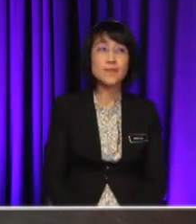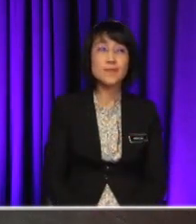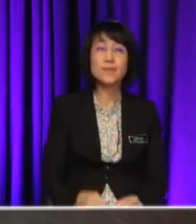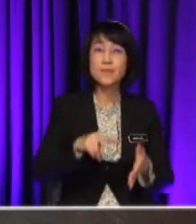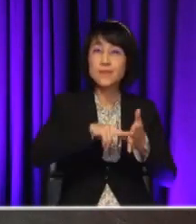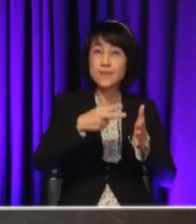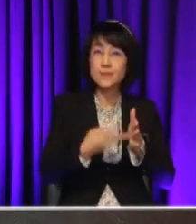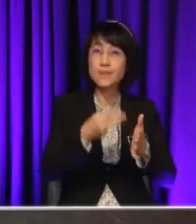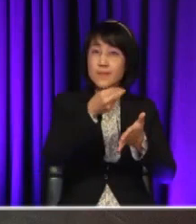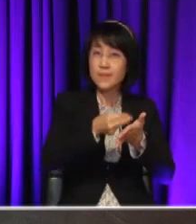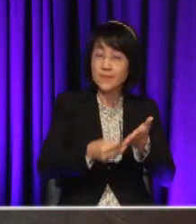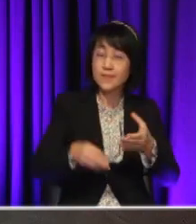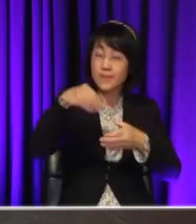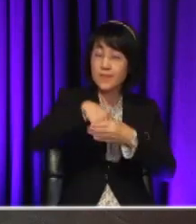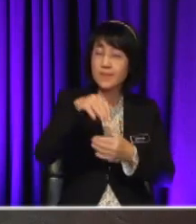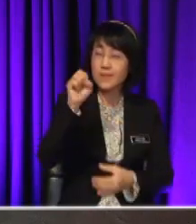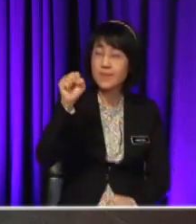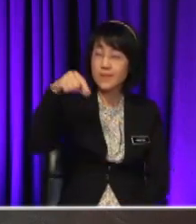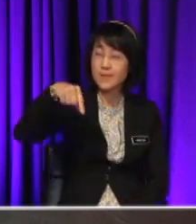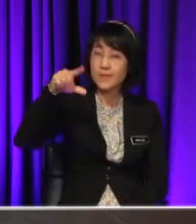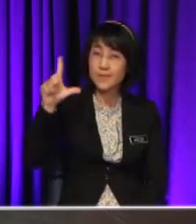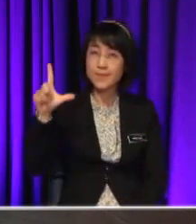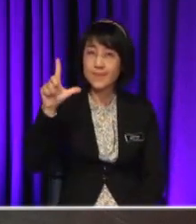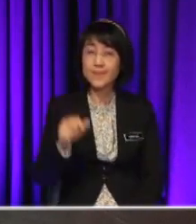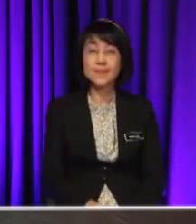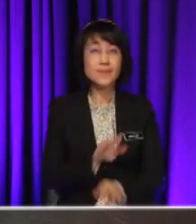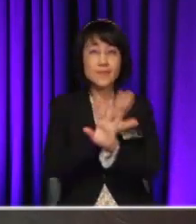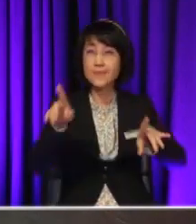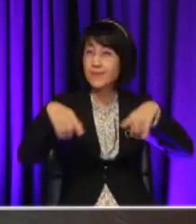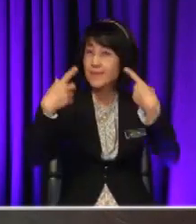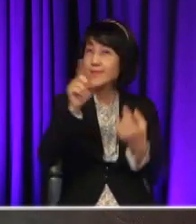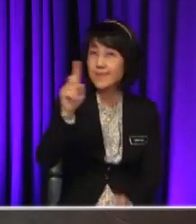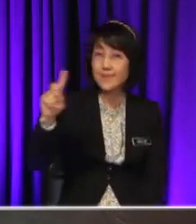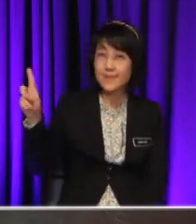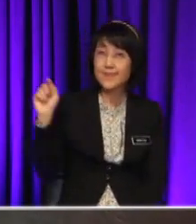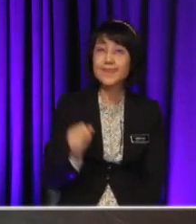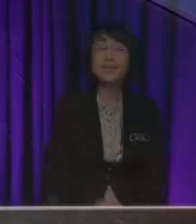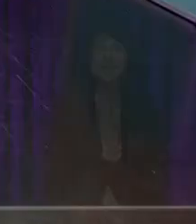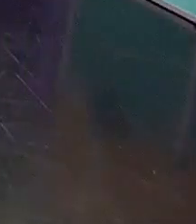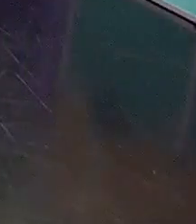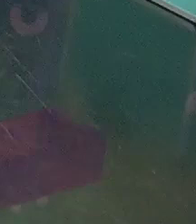menilai dalam SQL jangan kemana-mana yang hanya di sukses SPM 2022